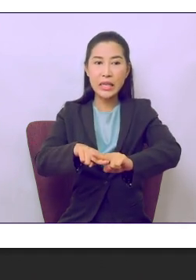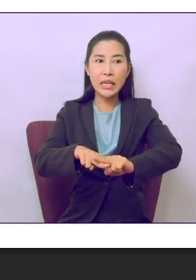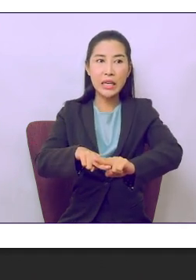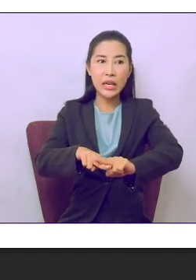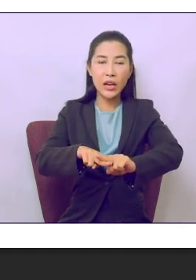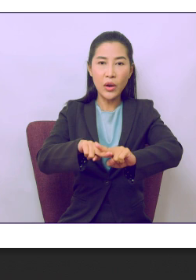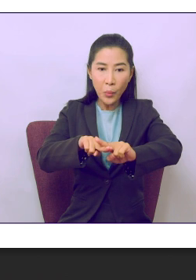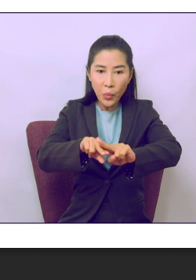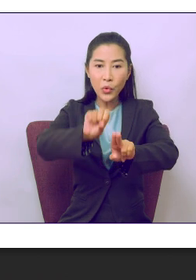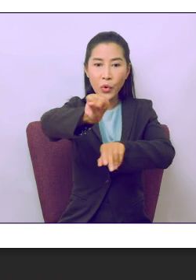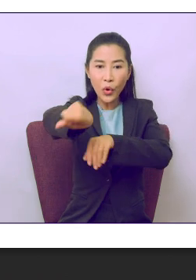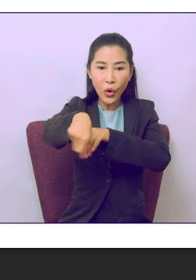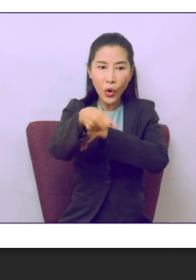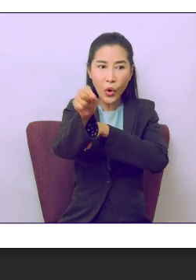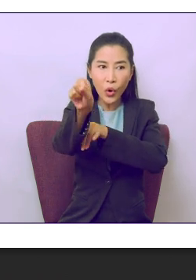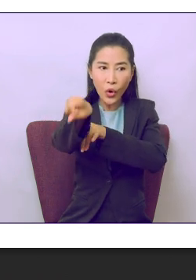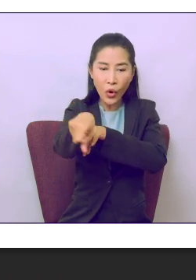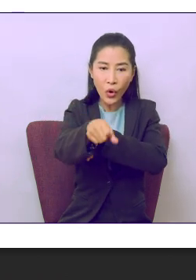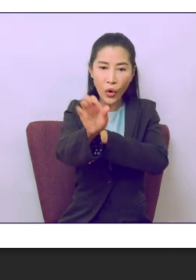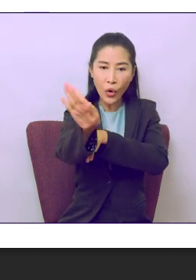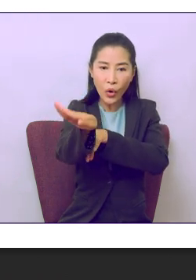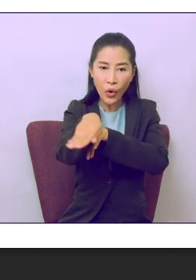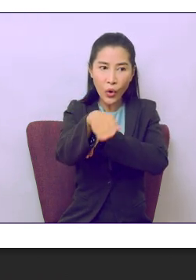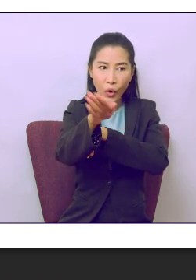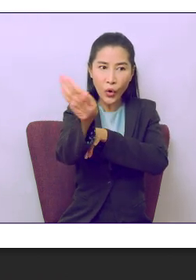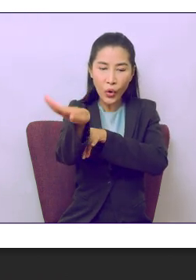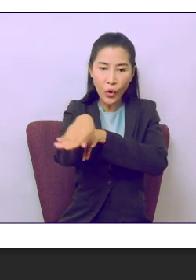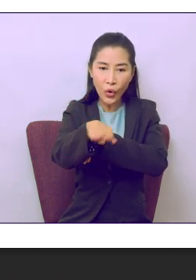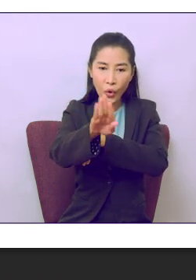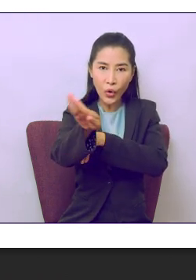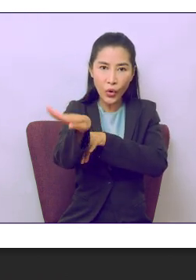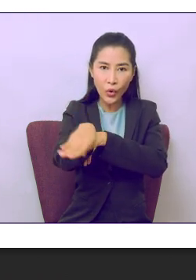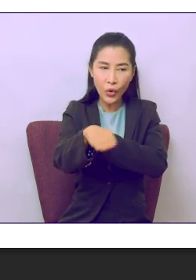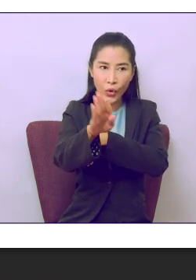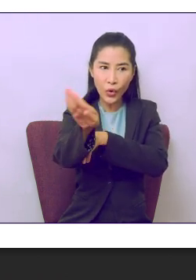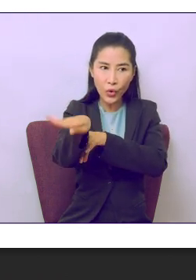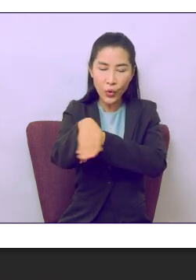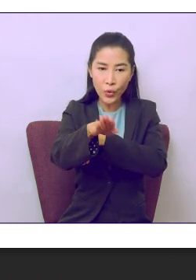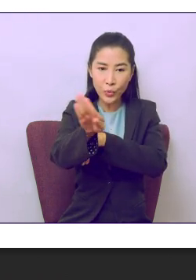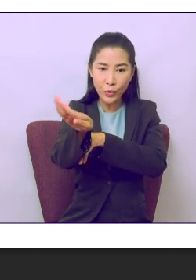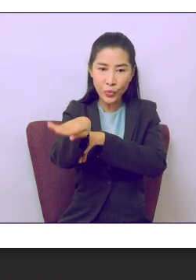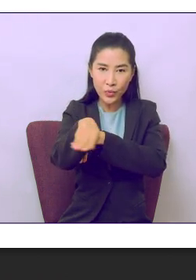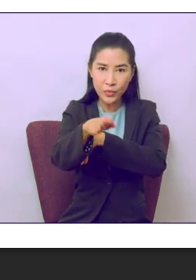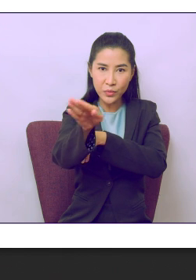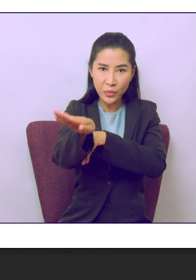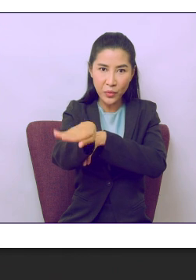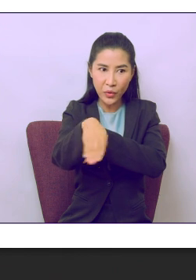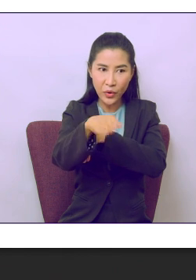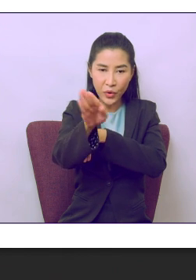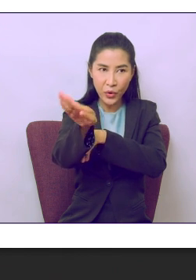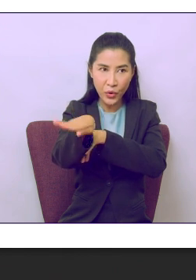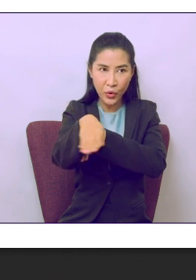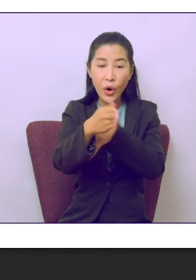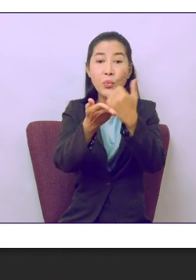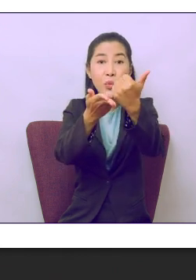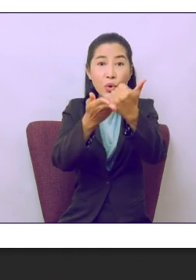ครับข้อเท้าเนี่ยส้นเท้าเนี่ยออกไปด้านด้านข้างด้านนอกนะครับหมุนออกด้านนอกนะครับ